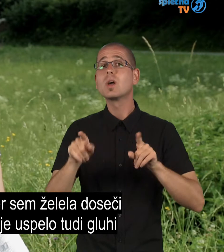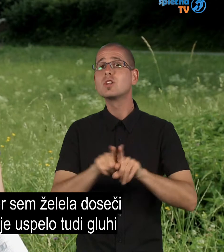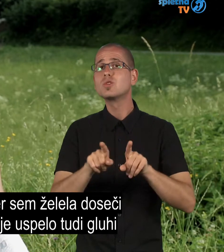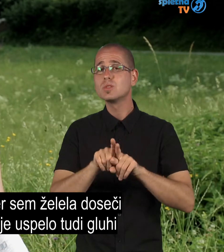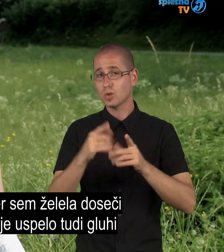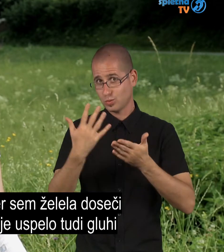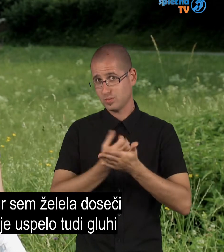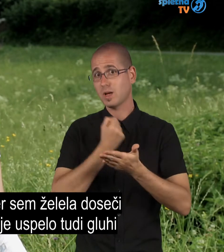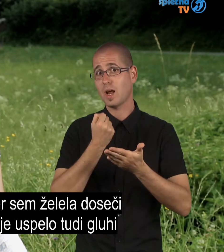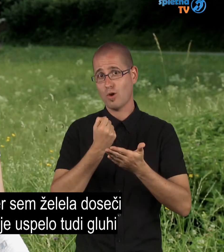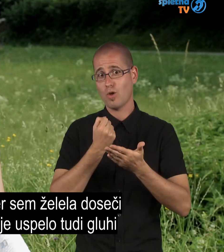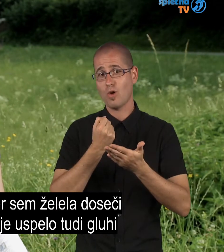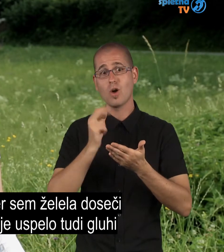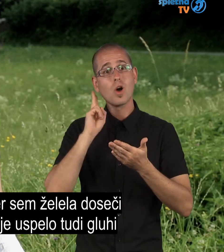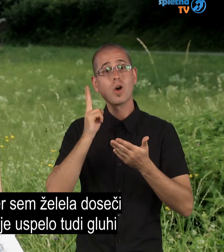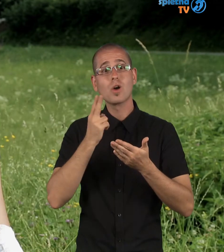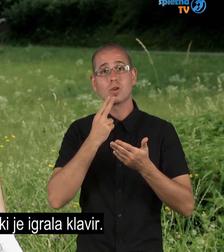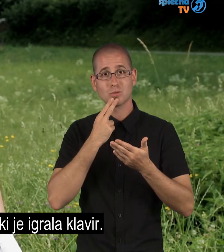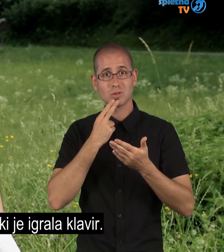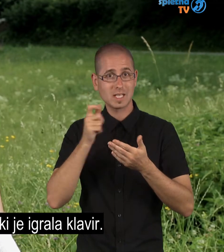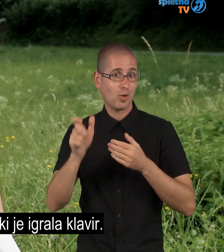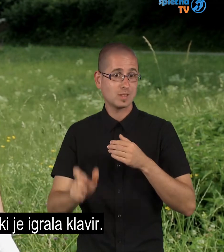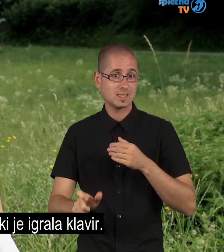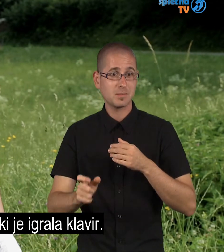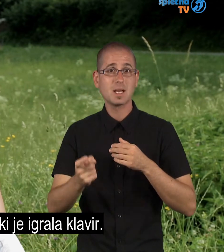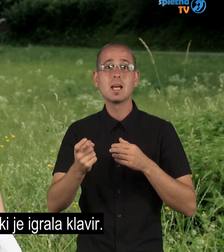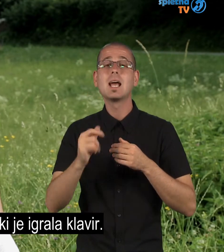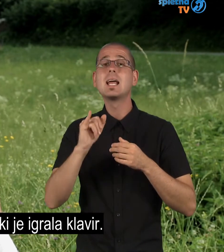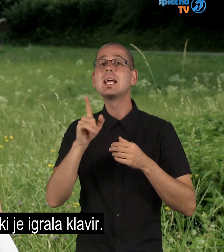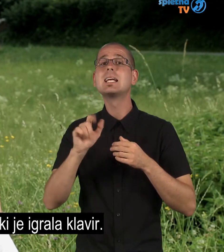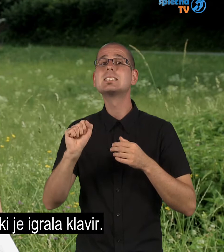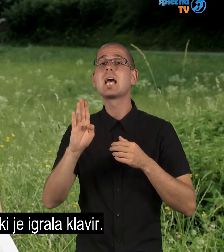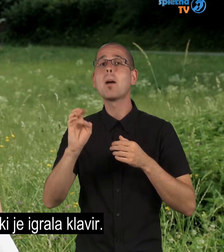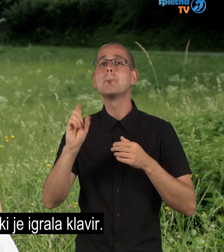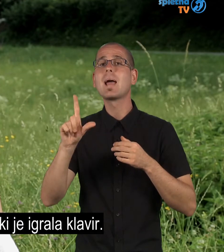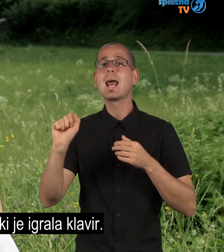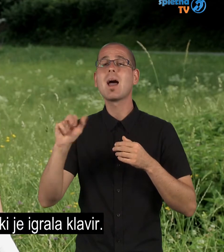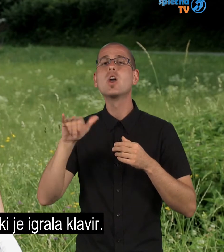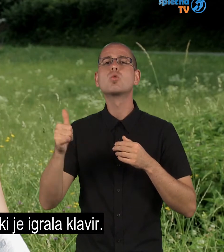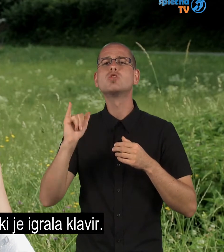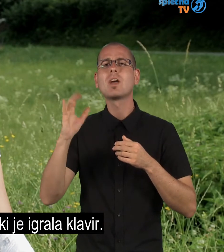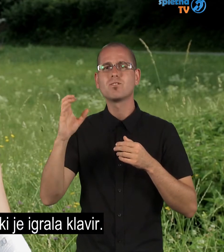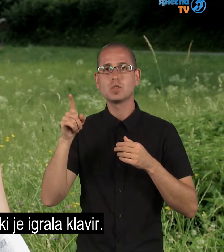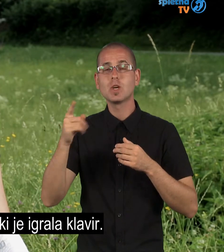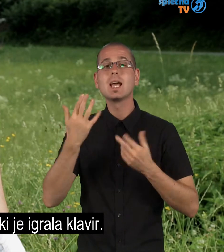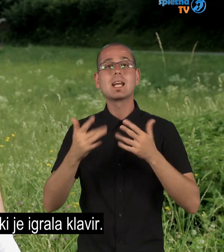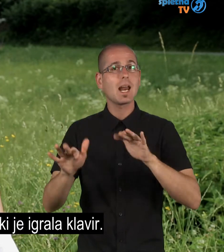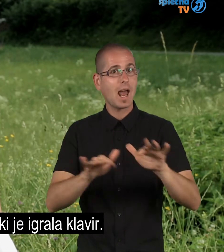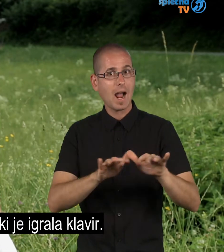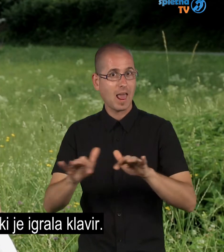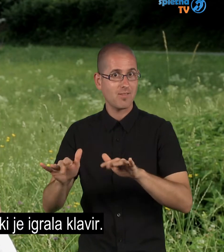In to je tudi uspelo gluhi osebi Izabela Juriševič, ki je igrala